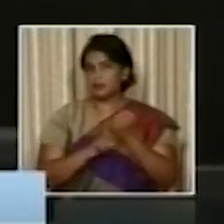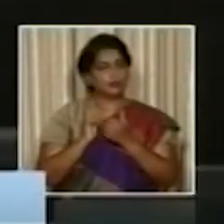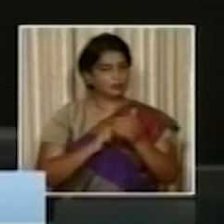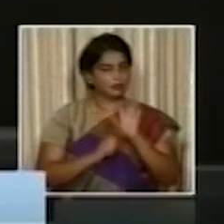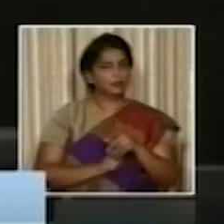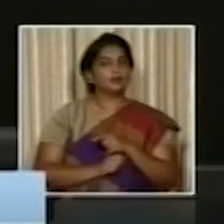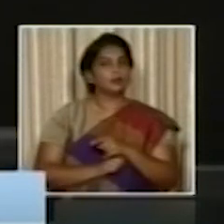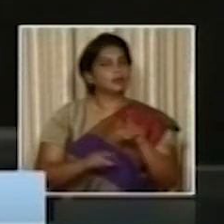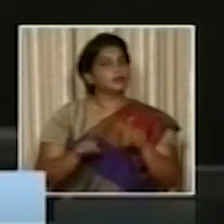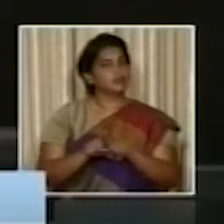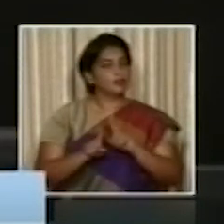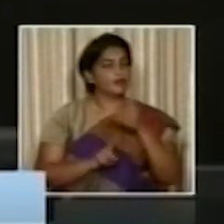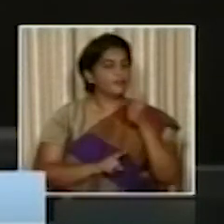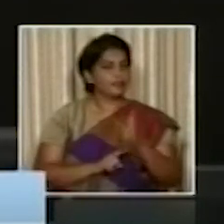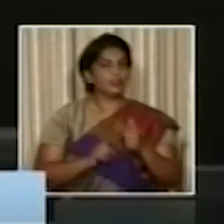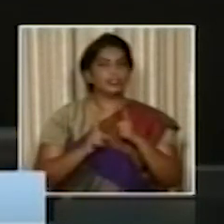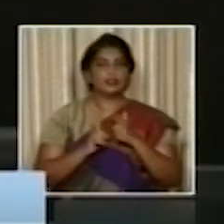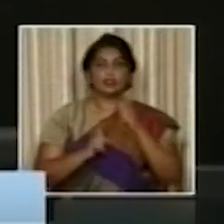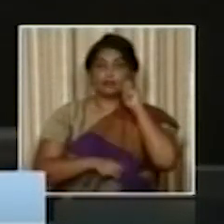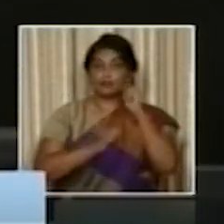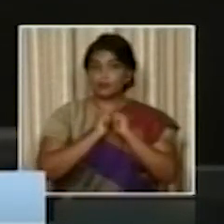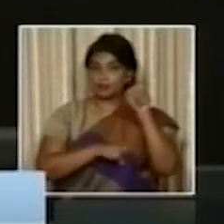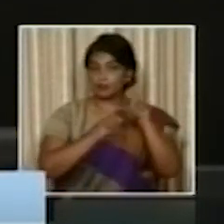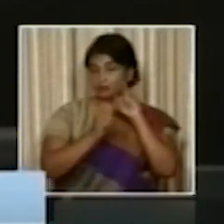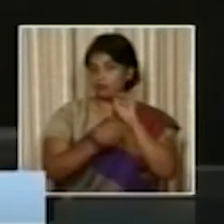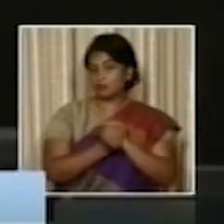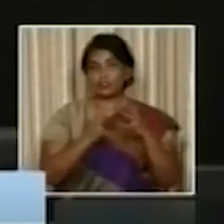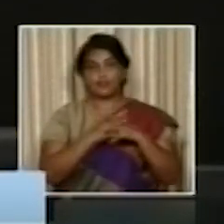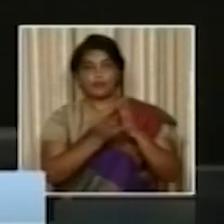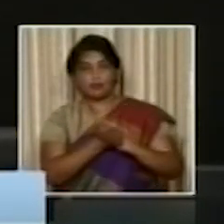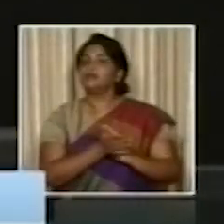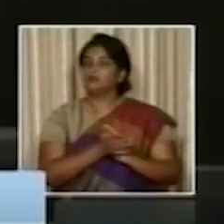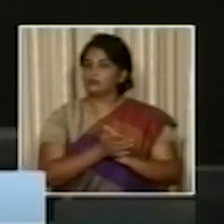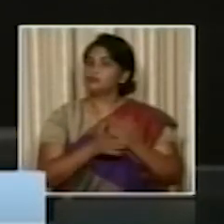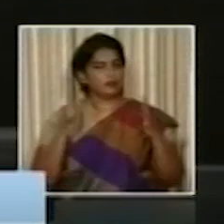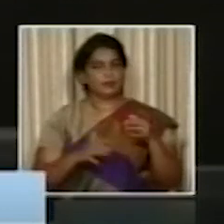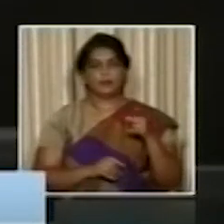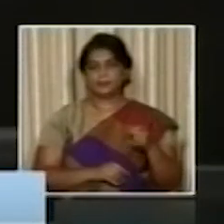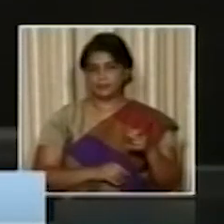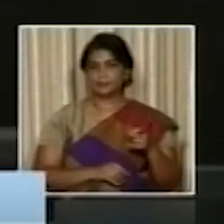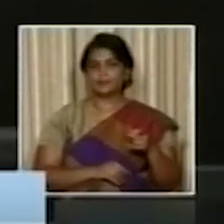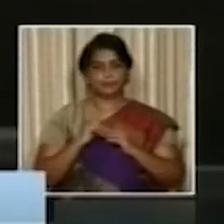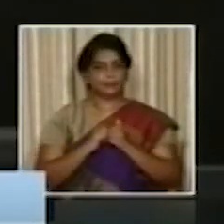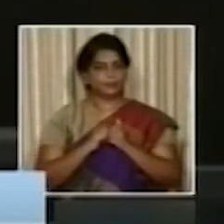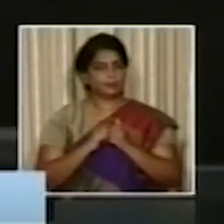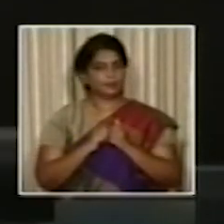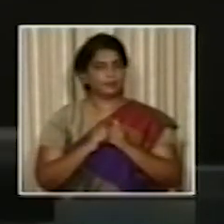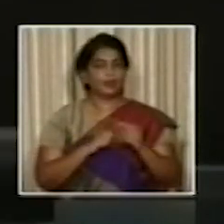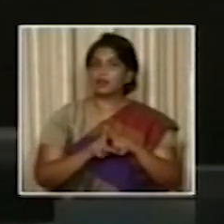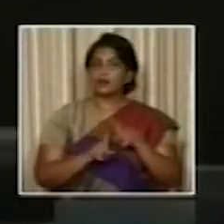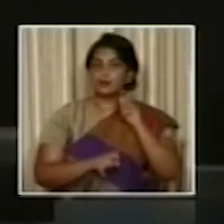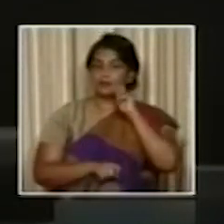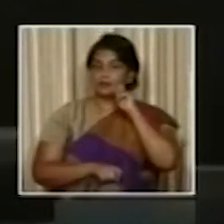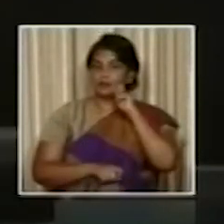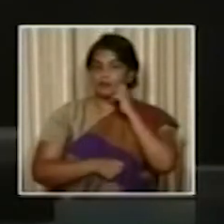தொடர்பிலும் நாம் மிகுந்த கவனம் கொண்டுள்ளோம். ஊழியர்களின் பாதுகாப்பு மற்றும் அவர்களின் நலன்புரி தொடர்பிலும் நாம் மிகவும் ஆழமாக